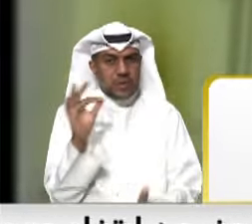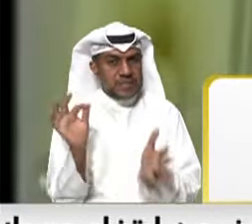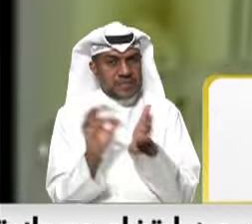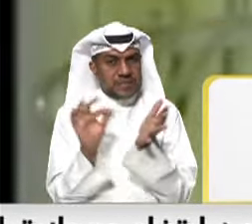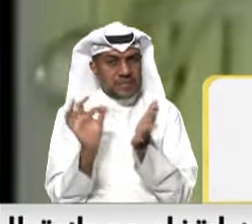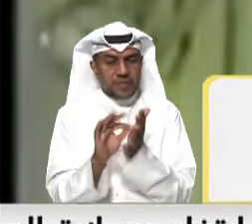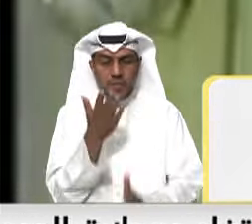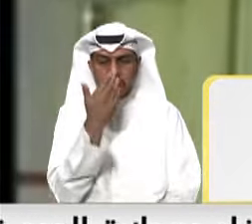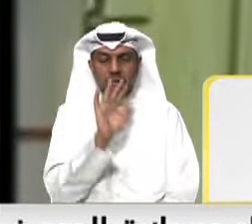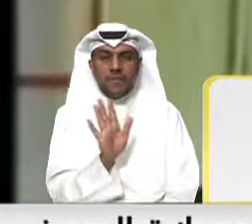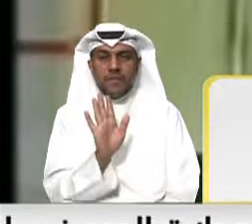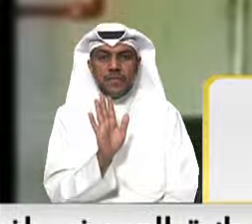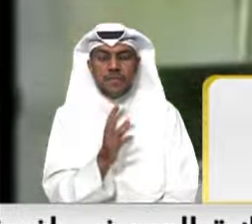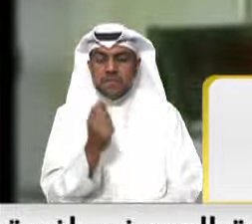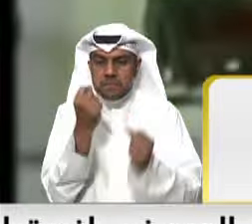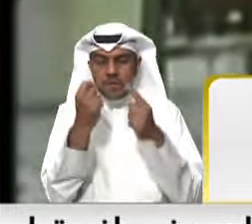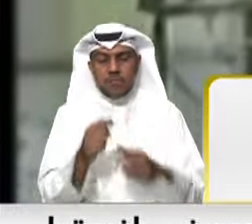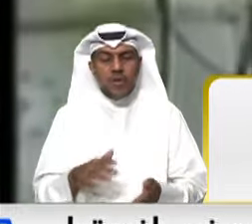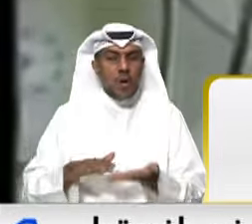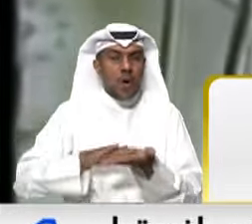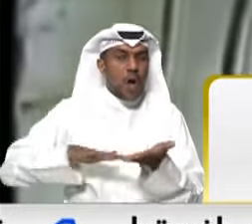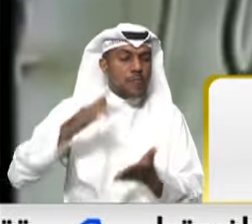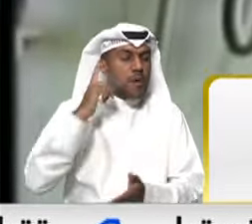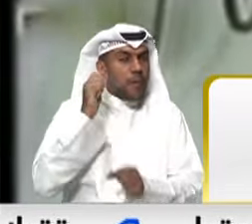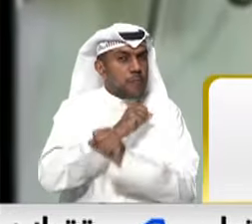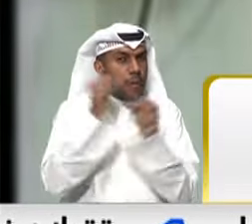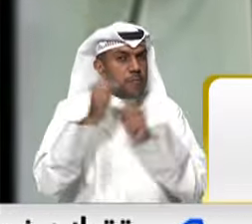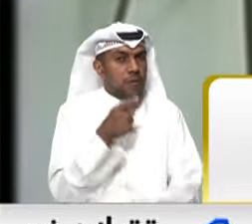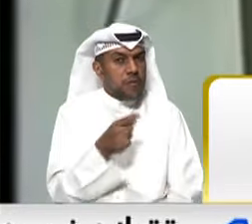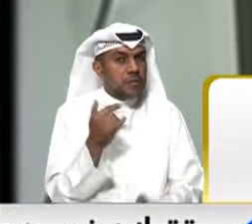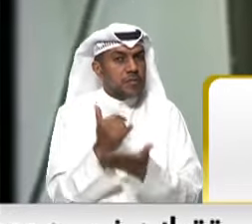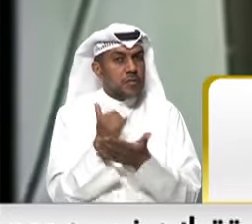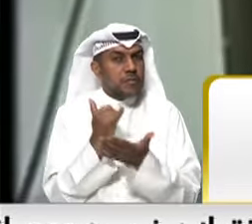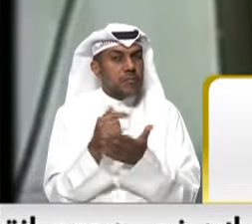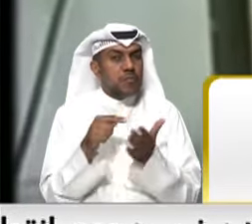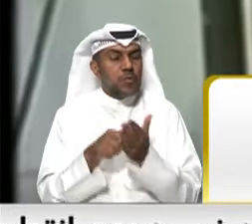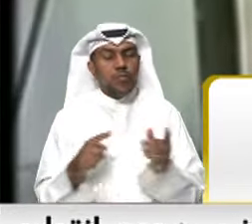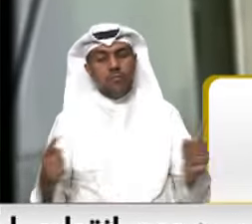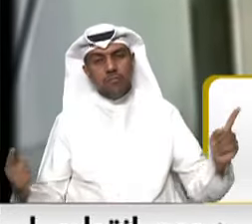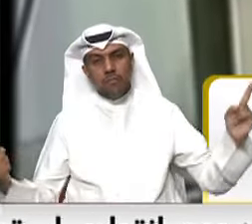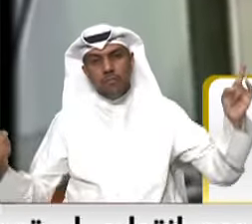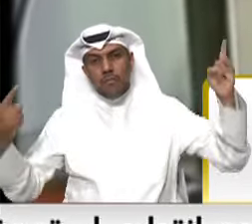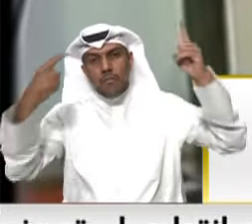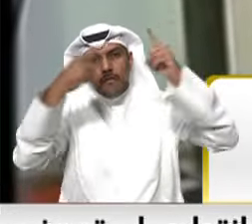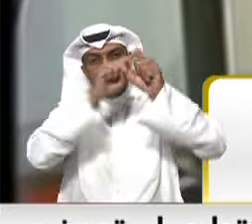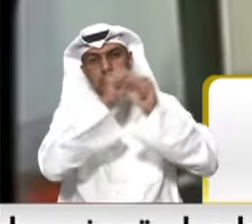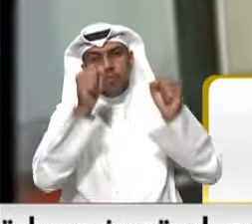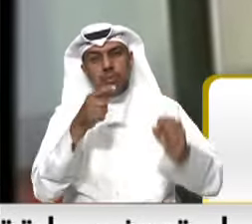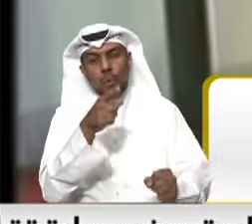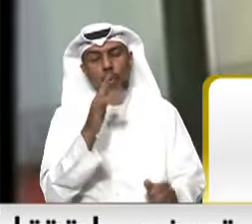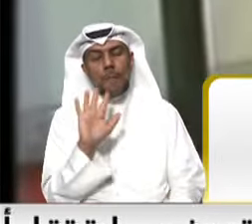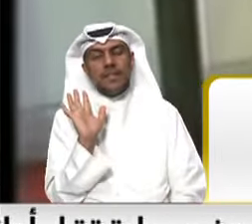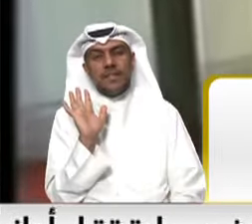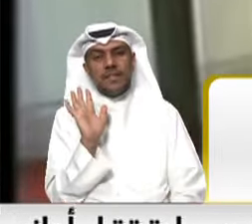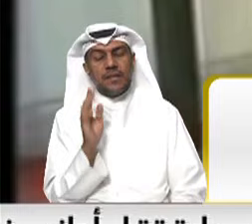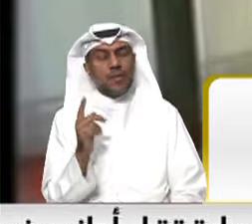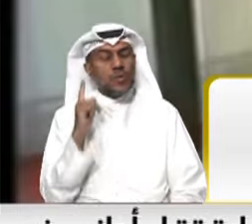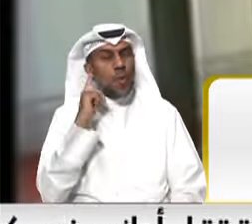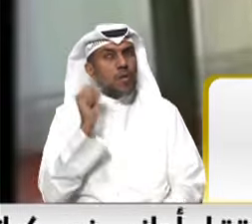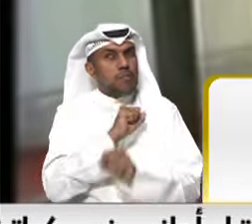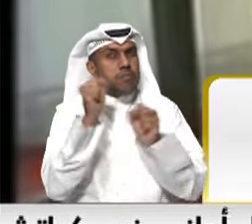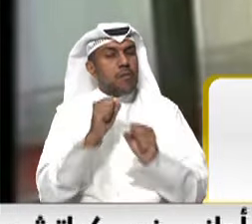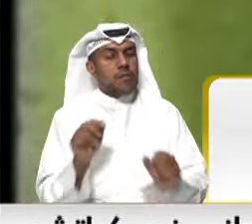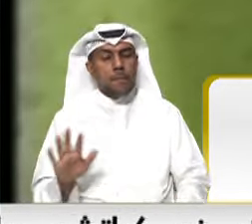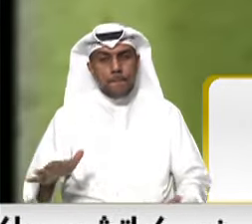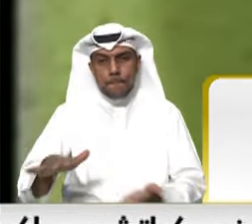تبريز قائله ان الاصوات التي سمعت نجمت عن تصدي الدفاعات اجسام مشبوهه مشدده على عدم